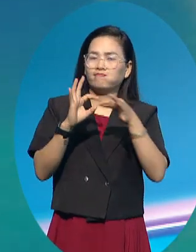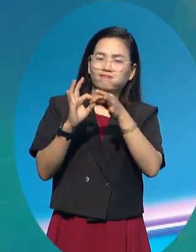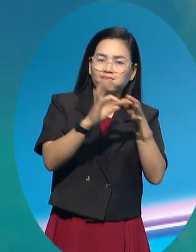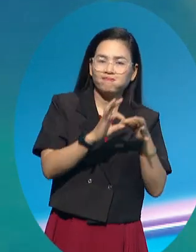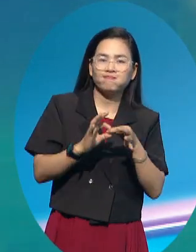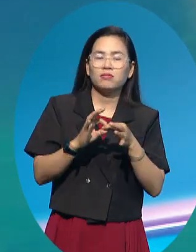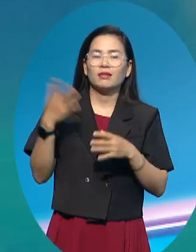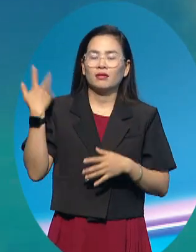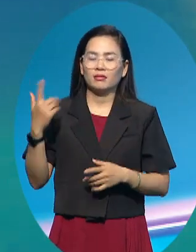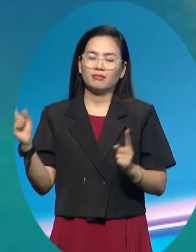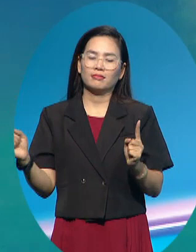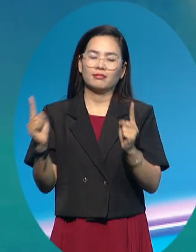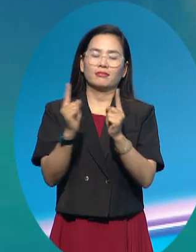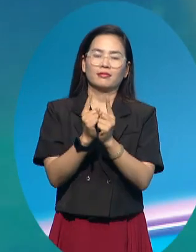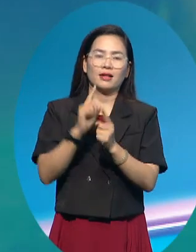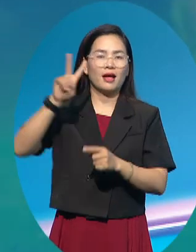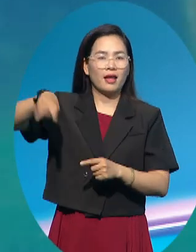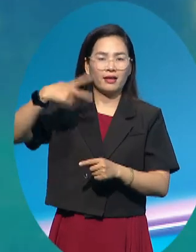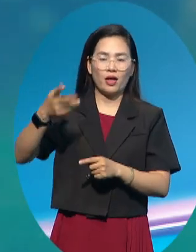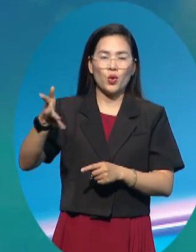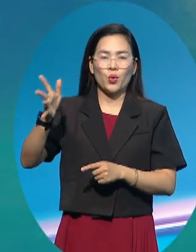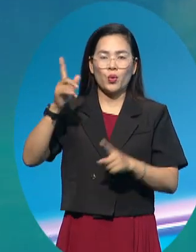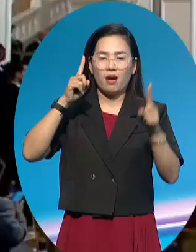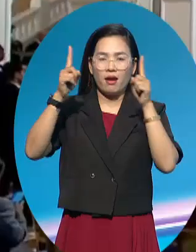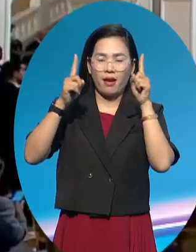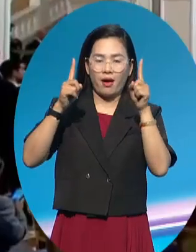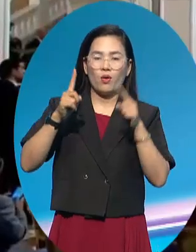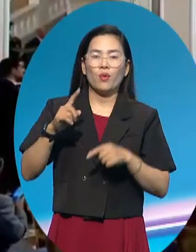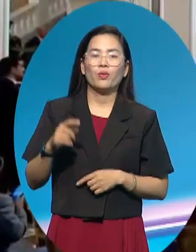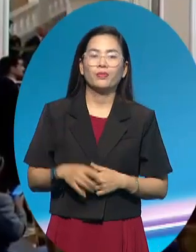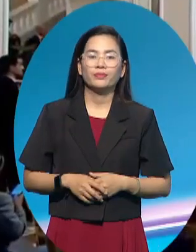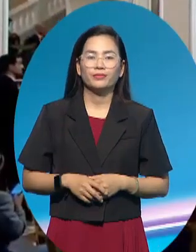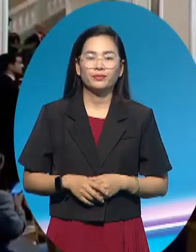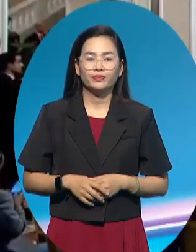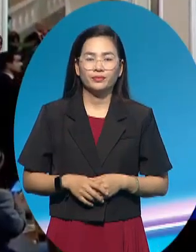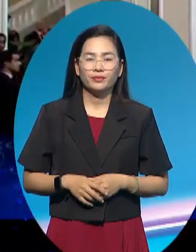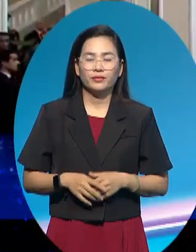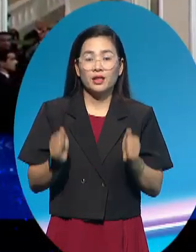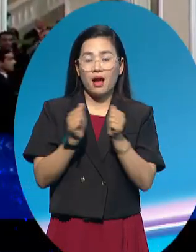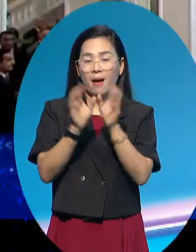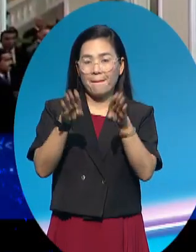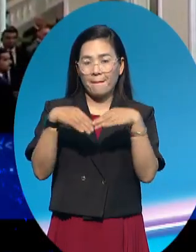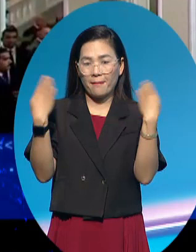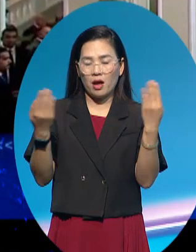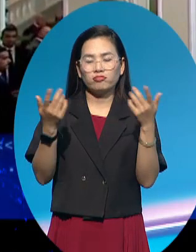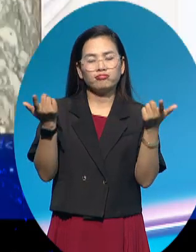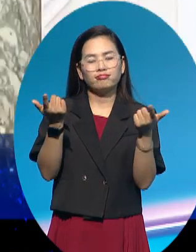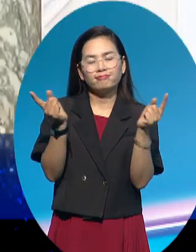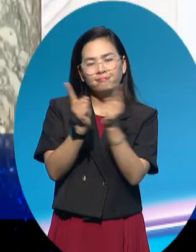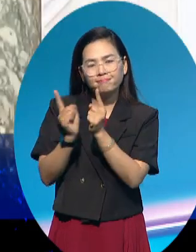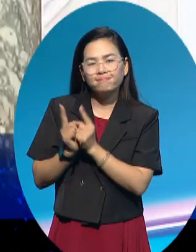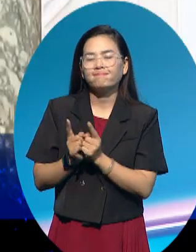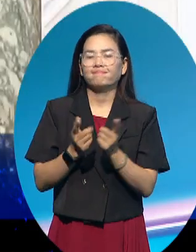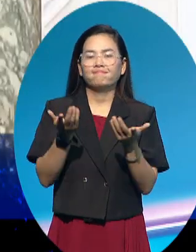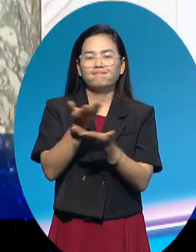nhưng chuyến thăm chính thức Ai Cập kéo dài 2 ngày phát biểu họp báo sau cuộc hội đạm với người đồng cấp